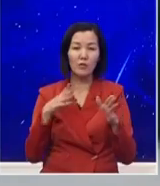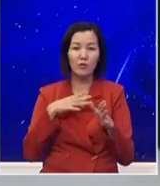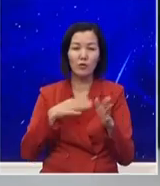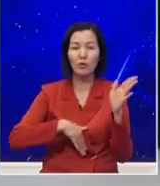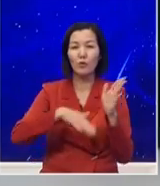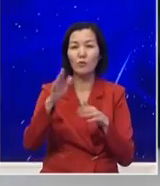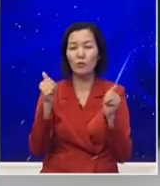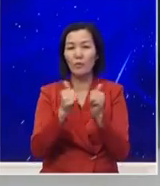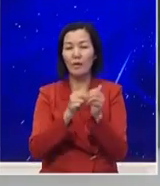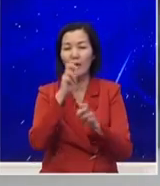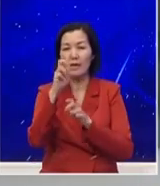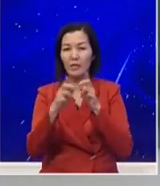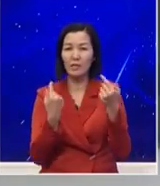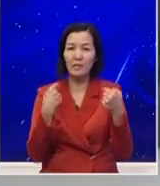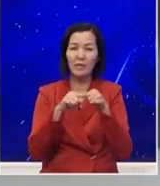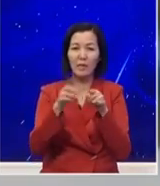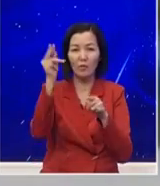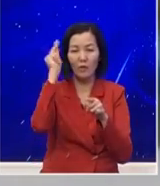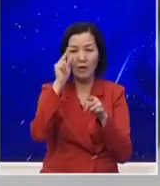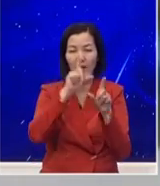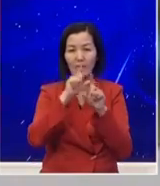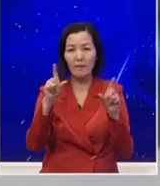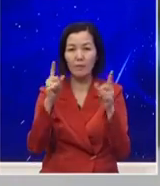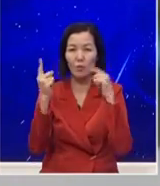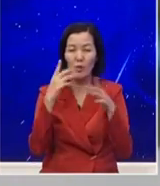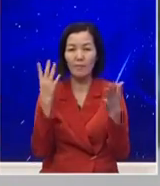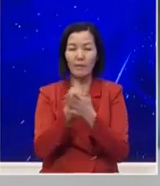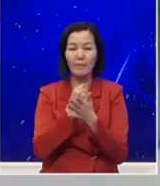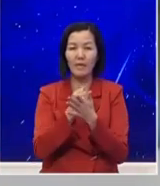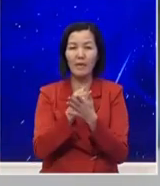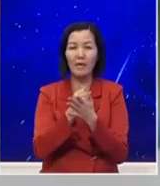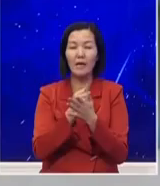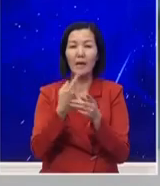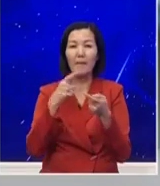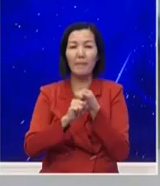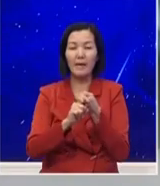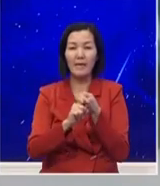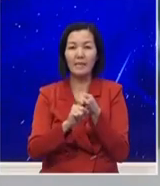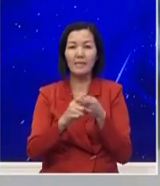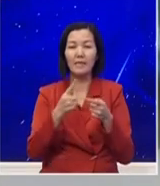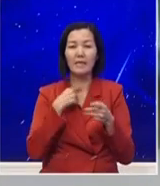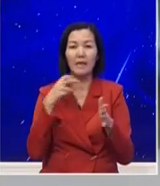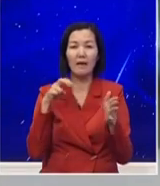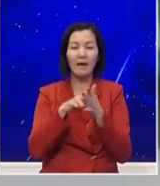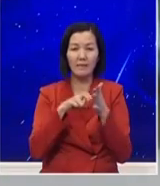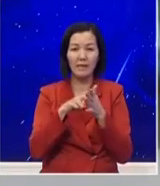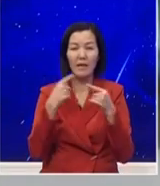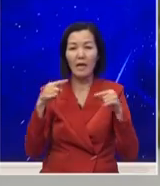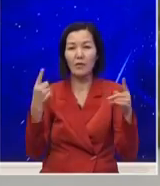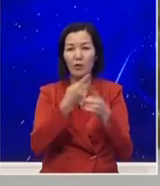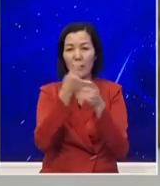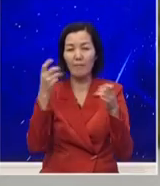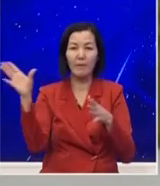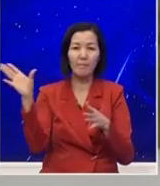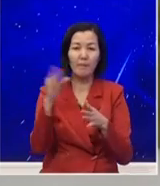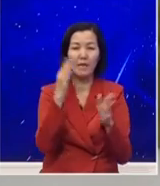көрші елдің ғарыштық технология академиясы жасаған. Жаңа құрал ұялы байланыс арқылы дауыс, қысқа хаттар мен өзге де мәліметтерді кез